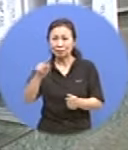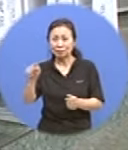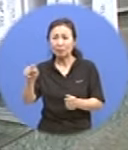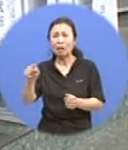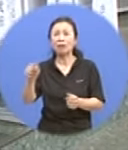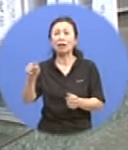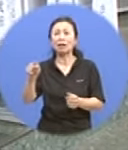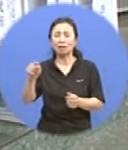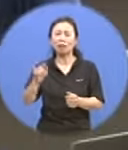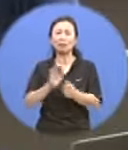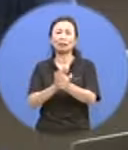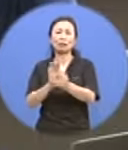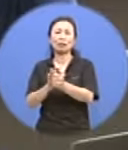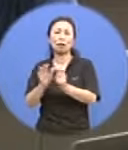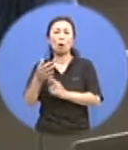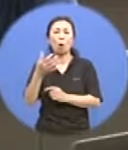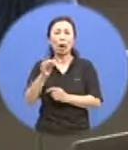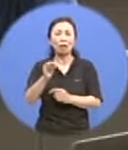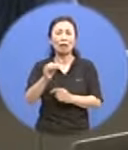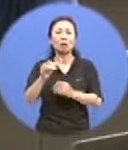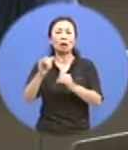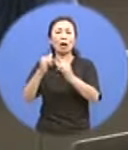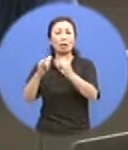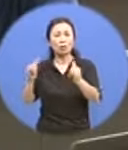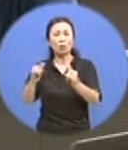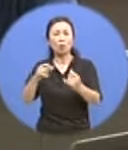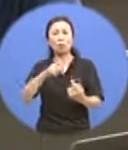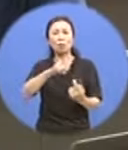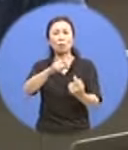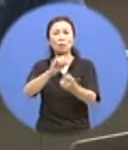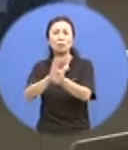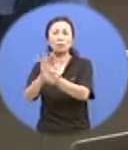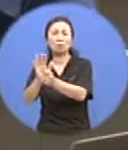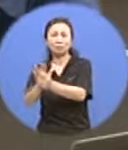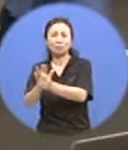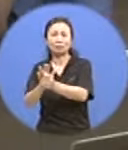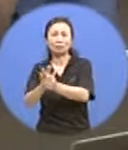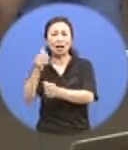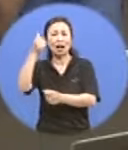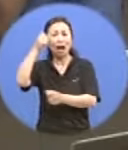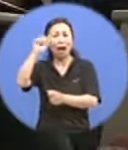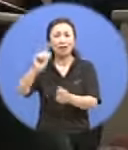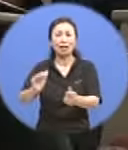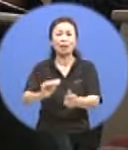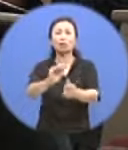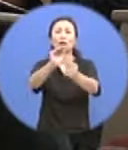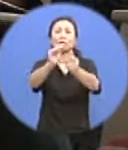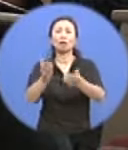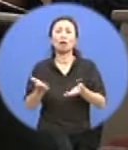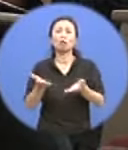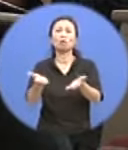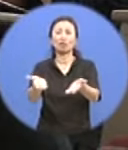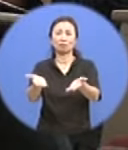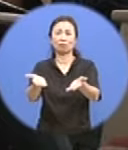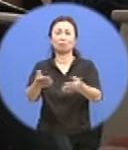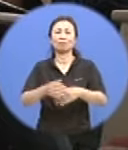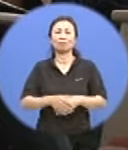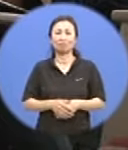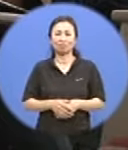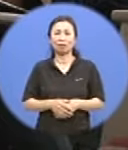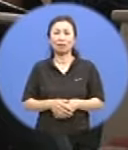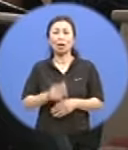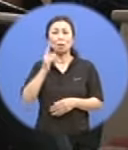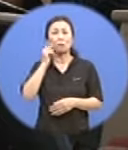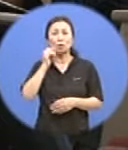の販売戦略その他もみんな出してくれて、それであのそのアイデアを育ててくれて、それでまあ儲かった